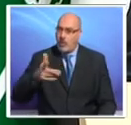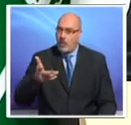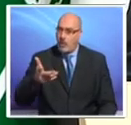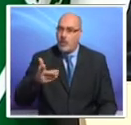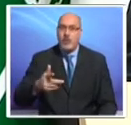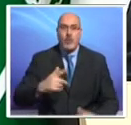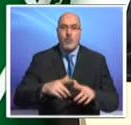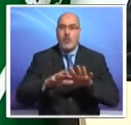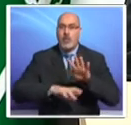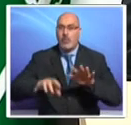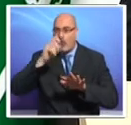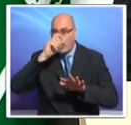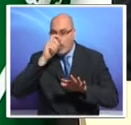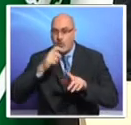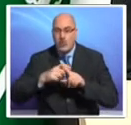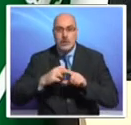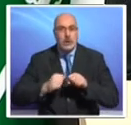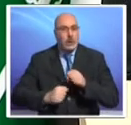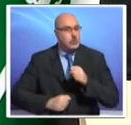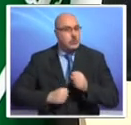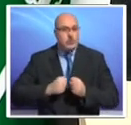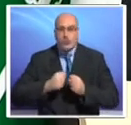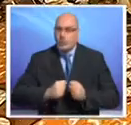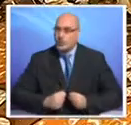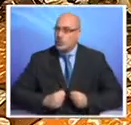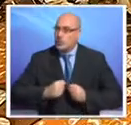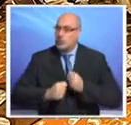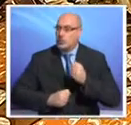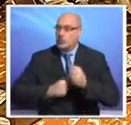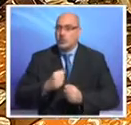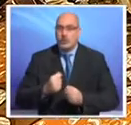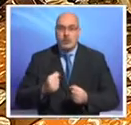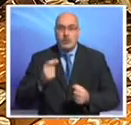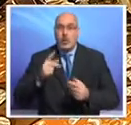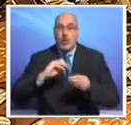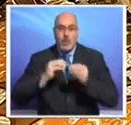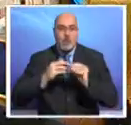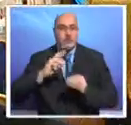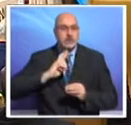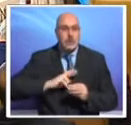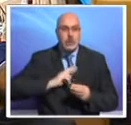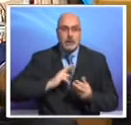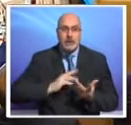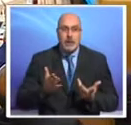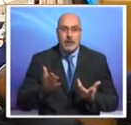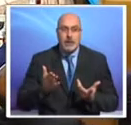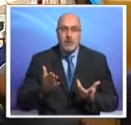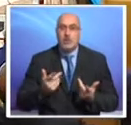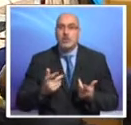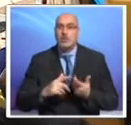تكابد الأمرين بسبب حالة الاستقرار الأمني الذي تتسبب